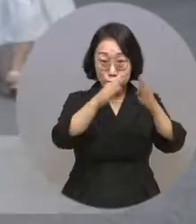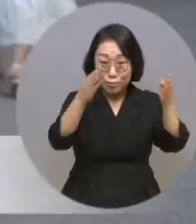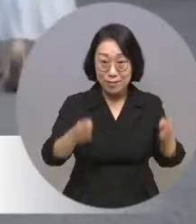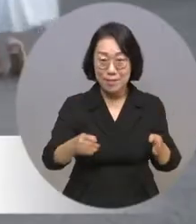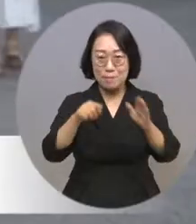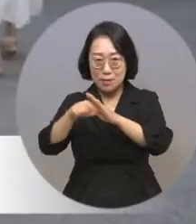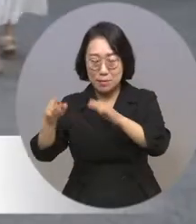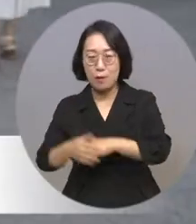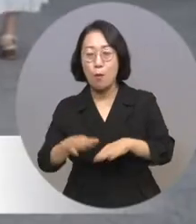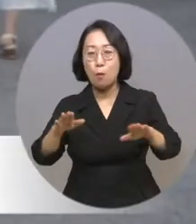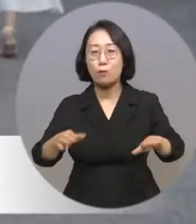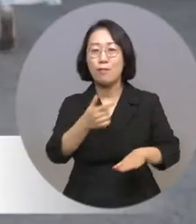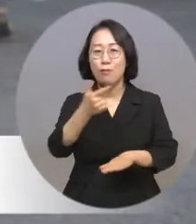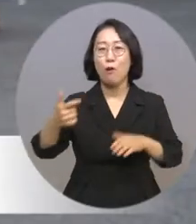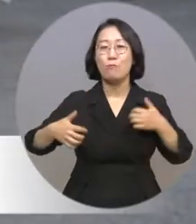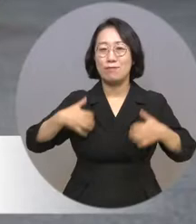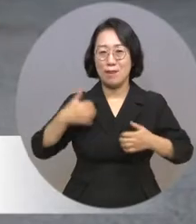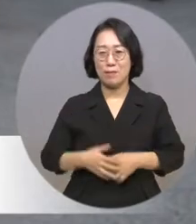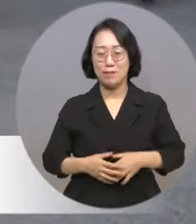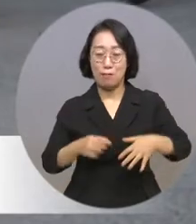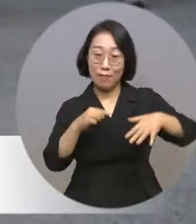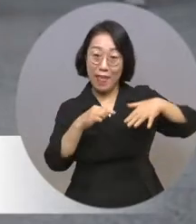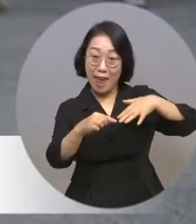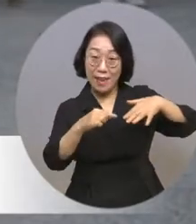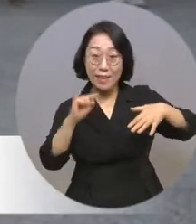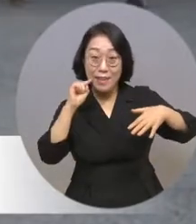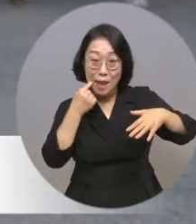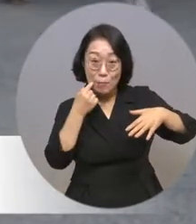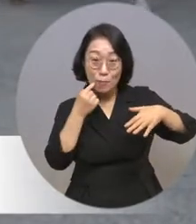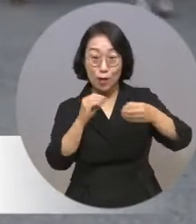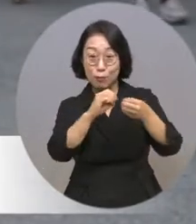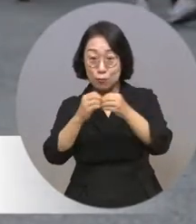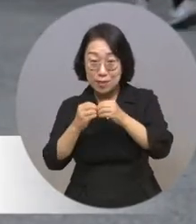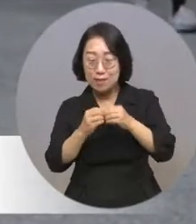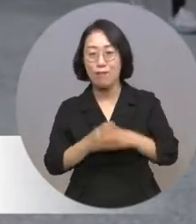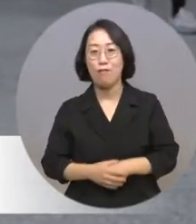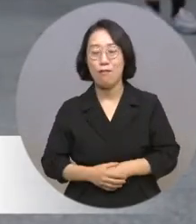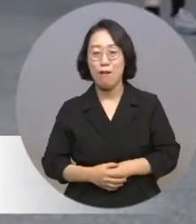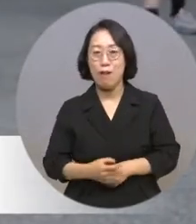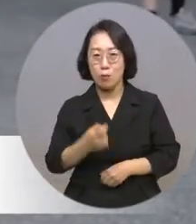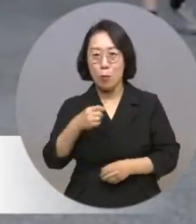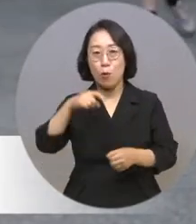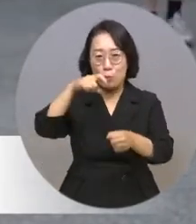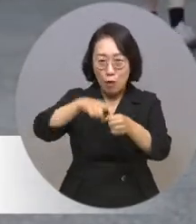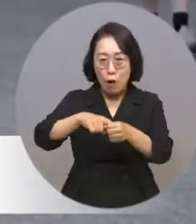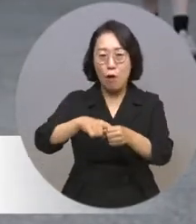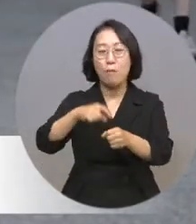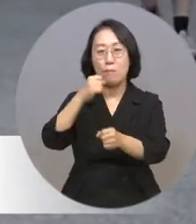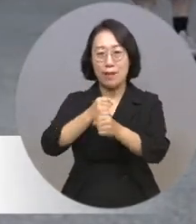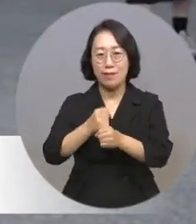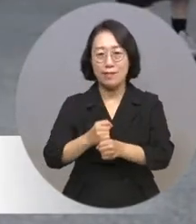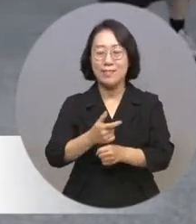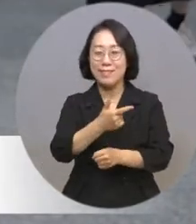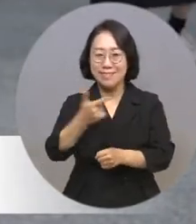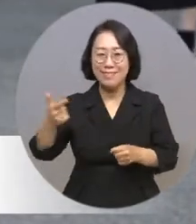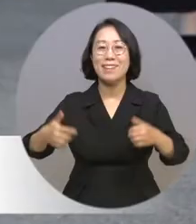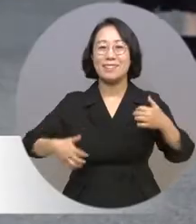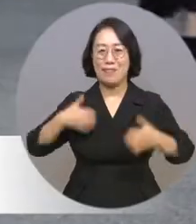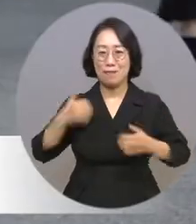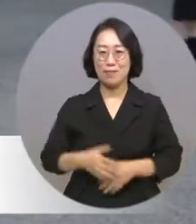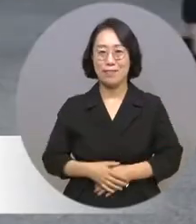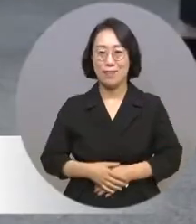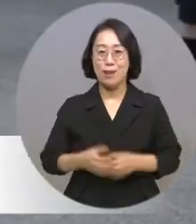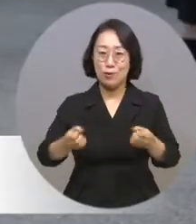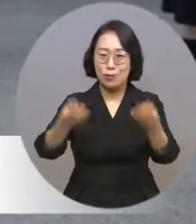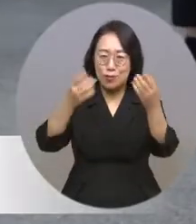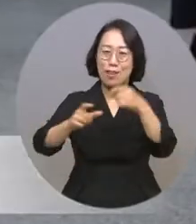바쁩니다. 네, 오늘 너무 재밌었고요. 네일아트도 재밌어 보이고 만들기, 다른 만들기, 송편이나 떡 만들기도 정말 재밌었어요. 이런